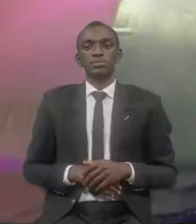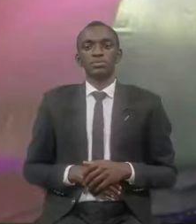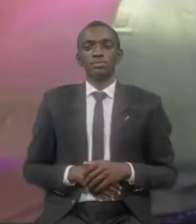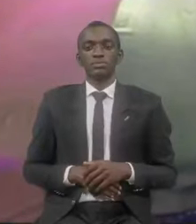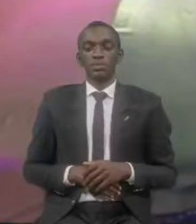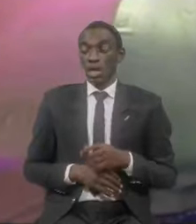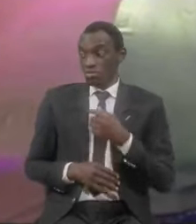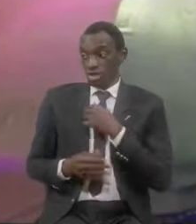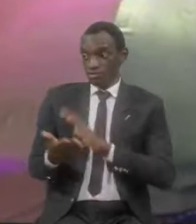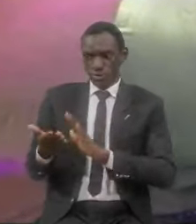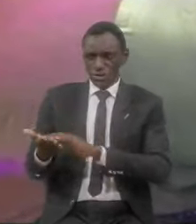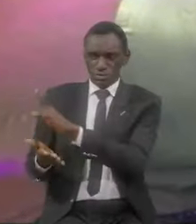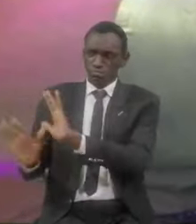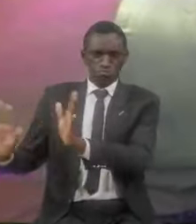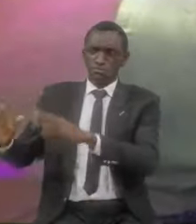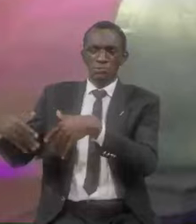Je te pardonne.